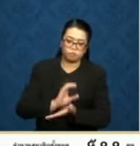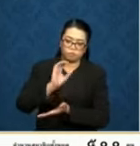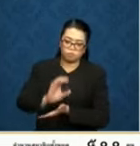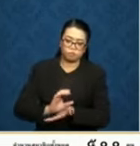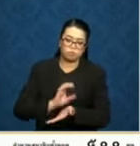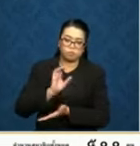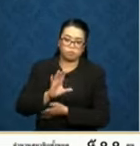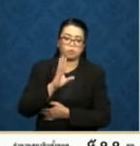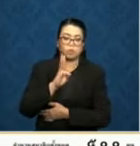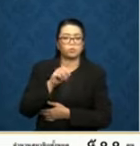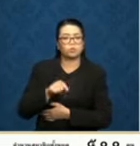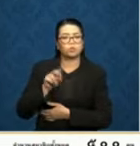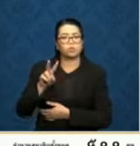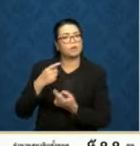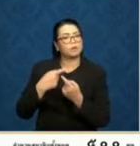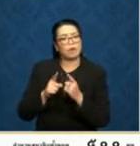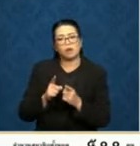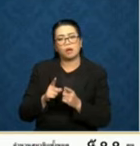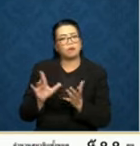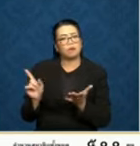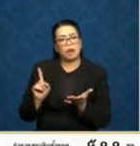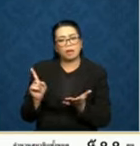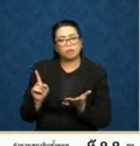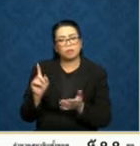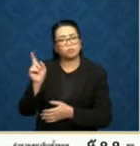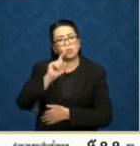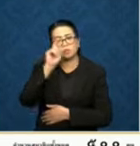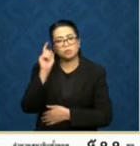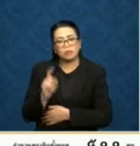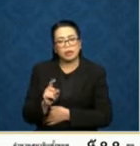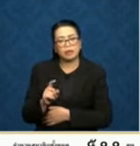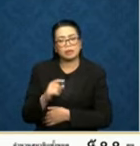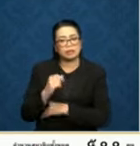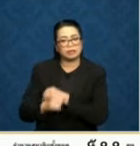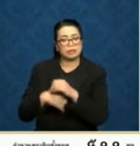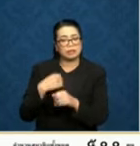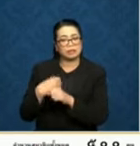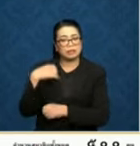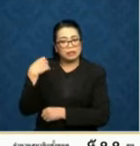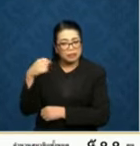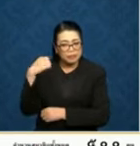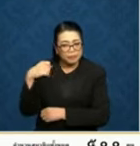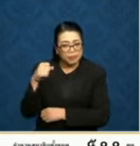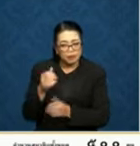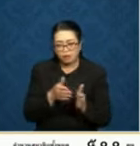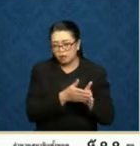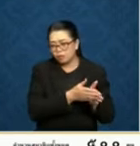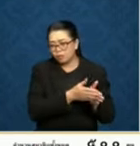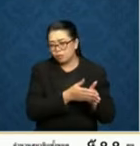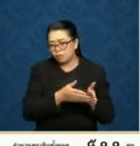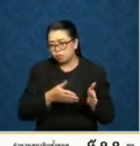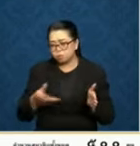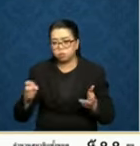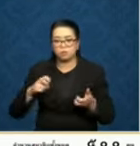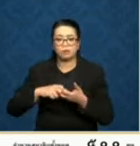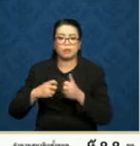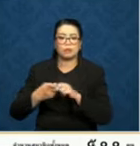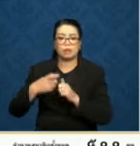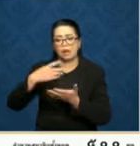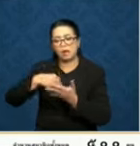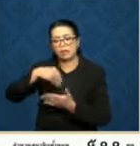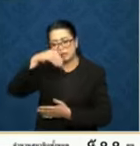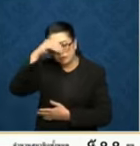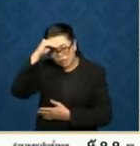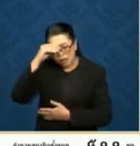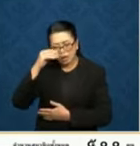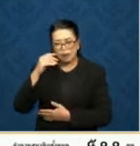บแต่อดแปลกใจไม่ได้ครับอดแปลกใจไม่ได้ที่ 10 กวาปีที่ผ่านมาทำไมปัญหาการศึกษาที่เราฟังก